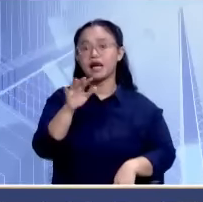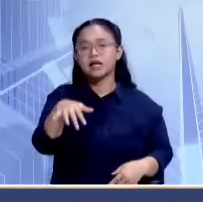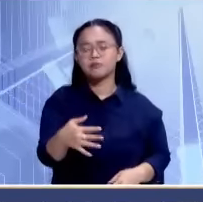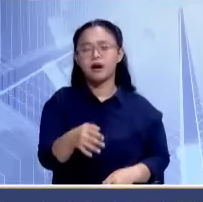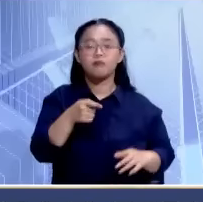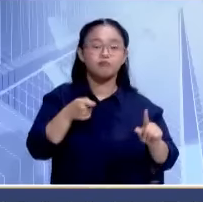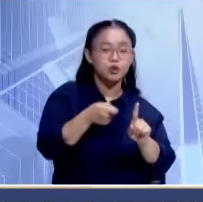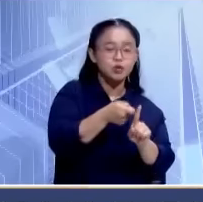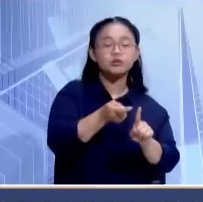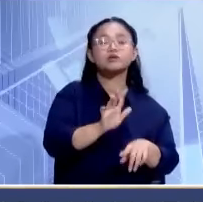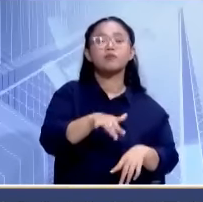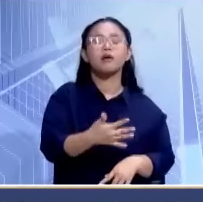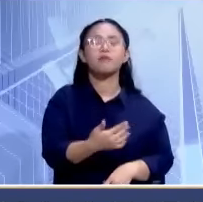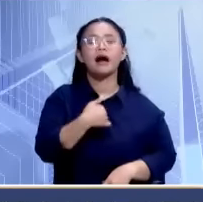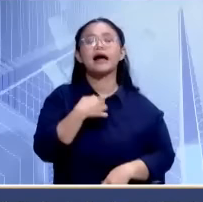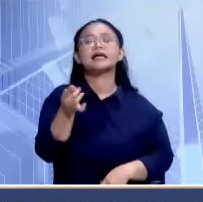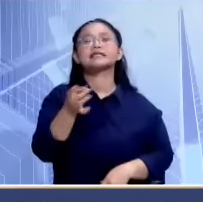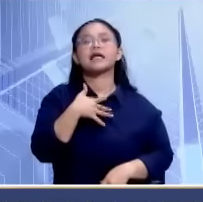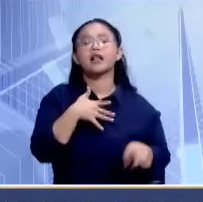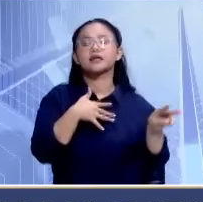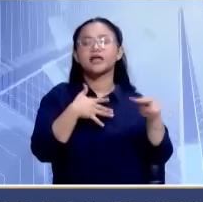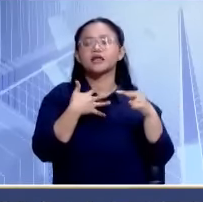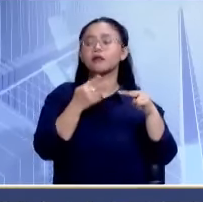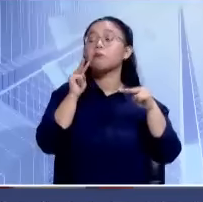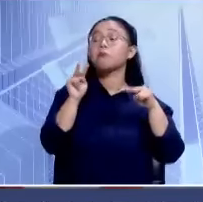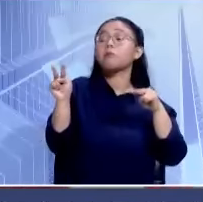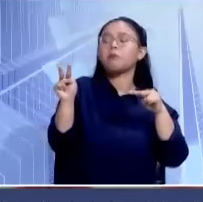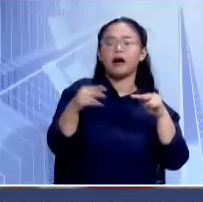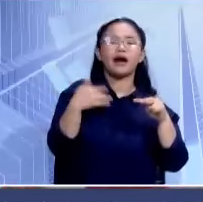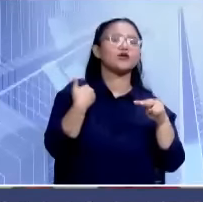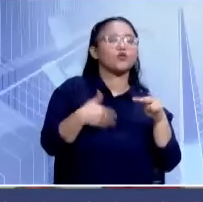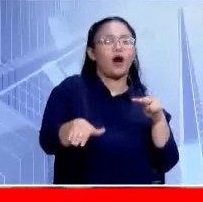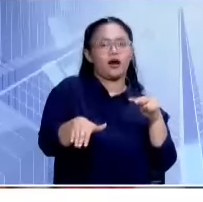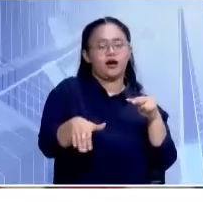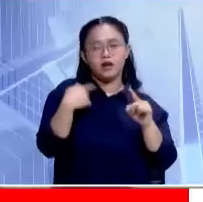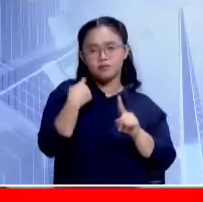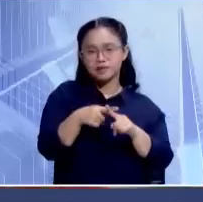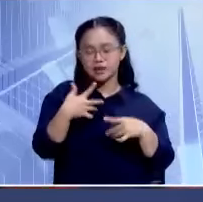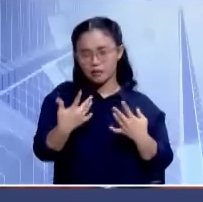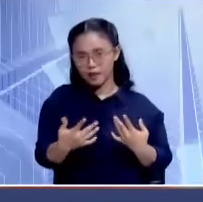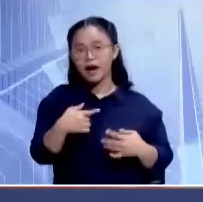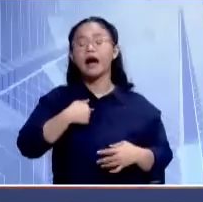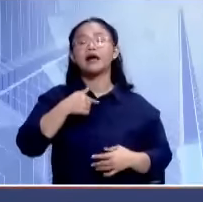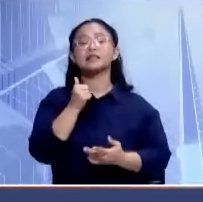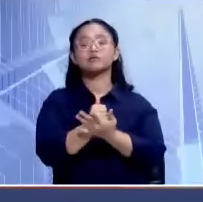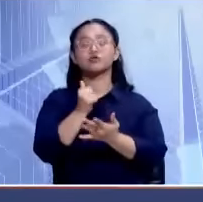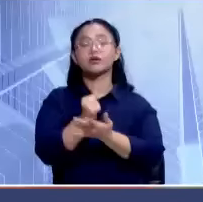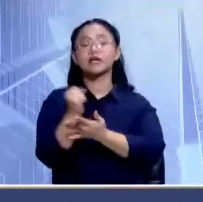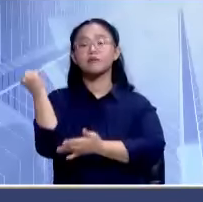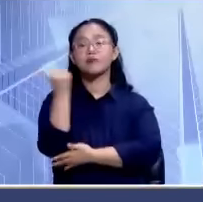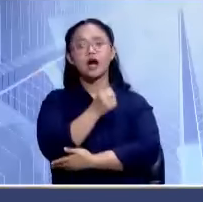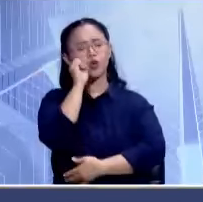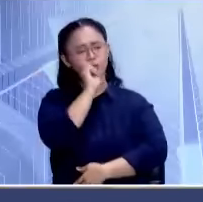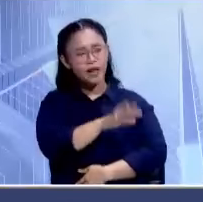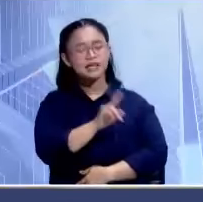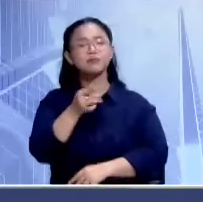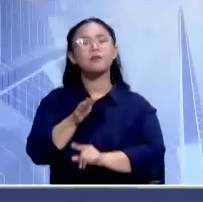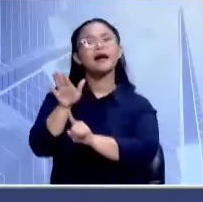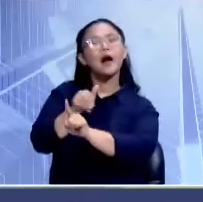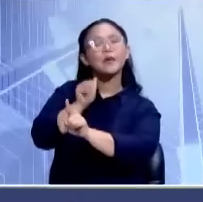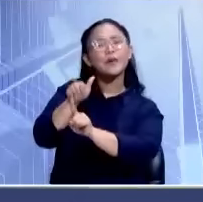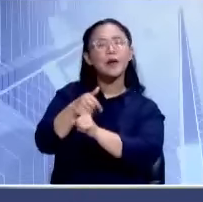mengaku menusuk korban karena tak terima ditatap sinis oleh korban. Pelaku juga sempat menegur korban karena mengganggu pacarnya,